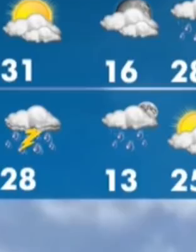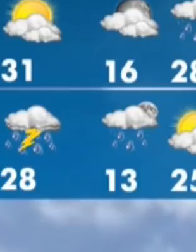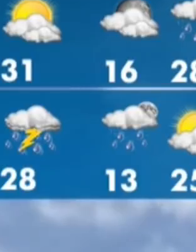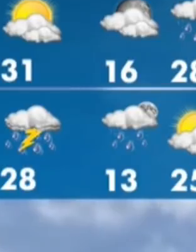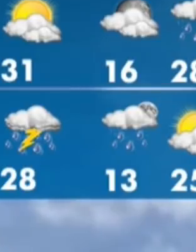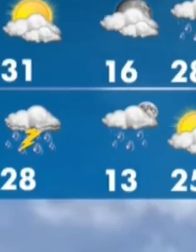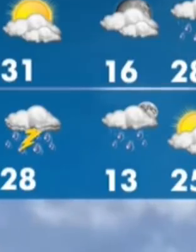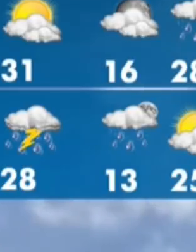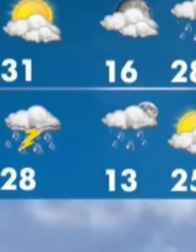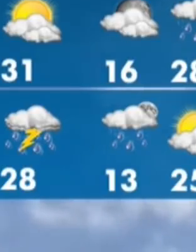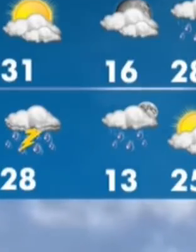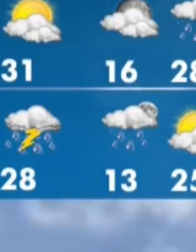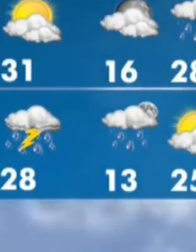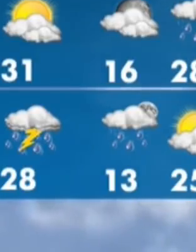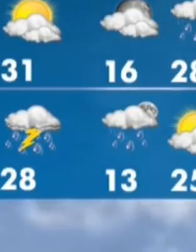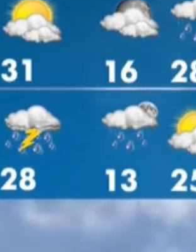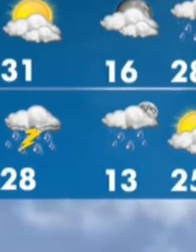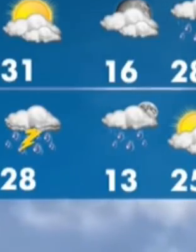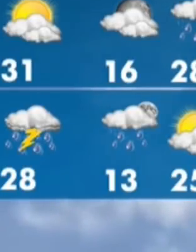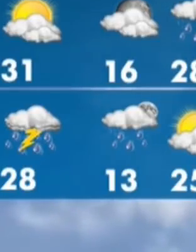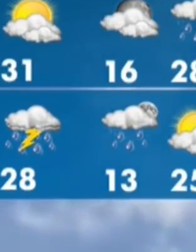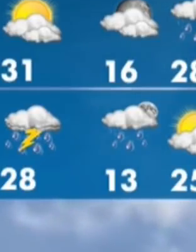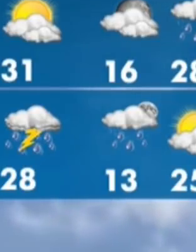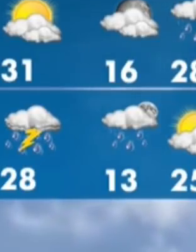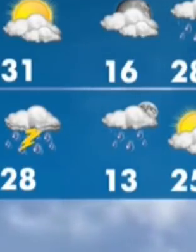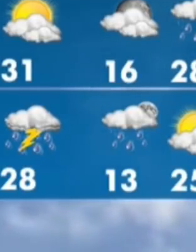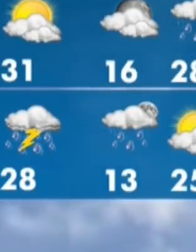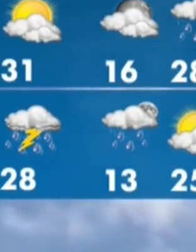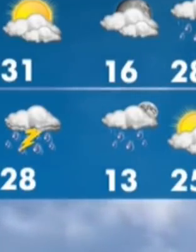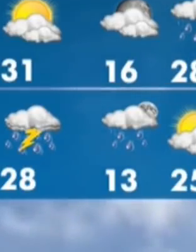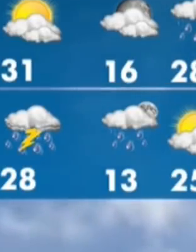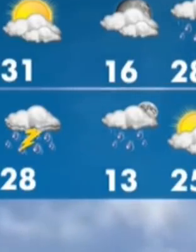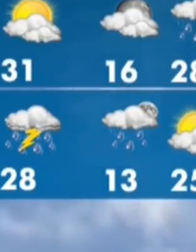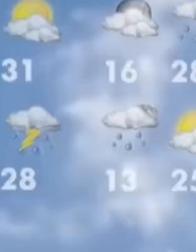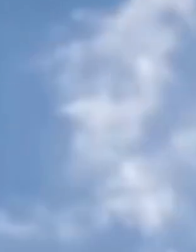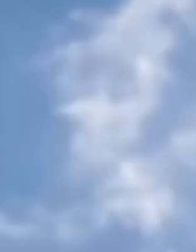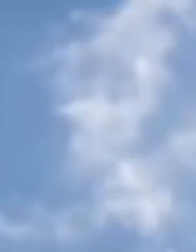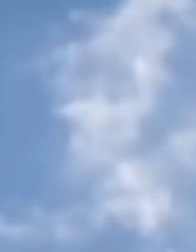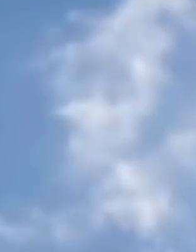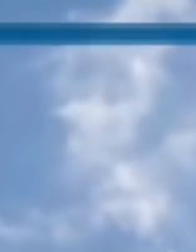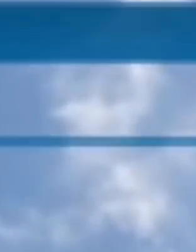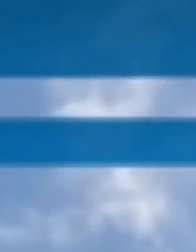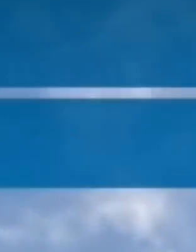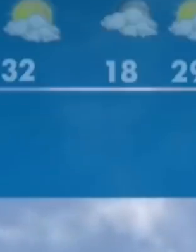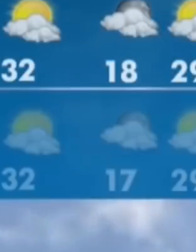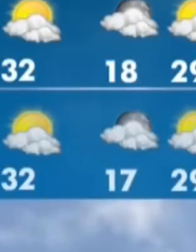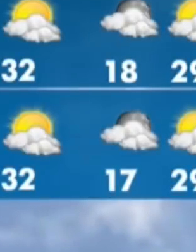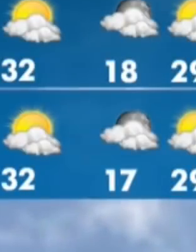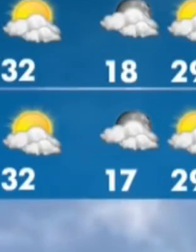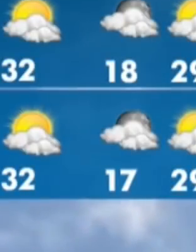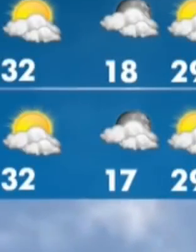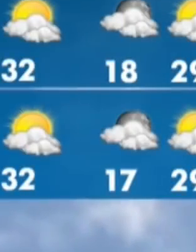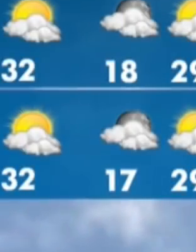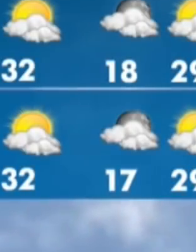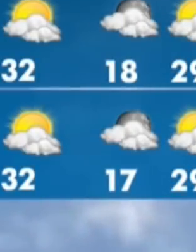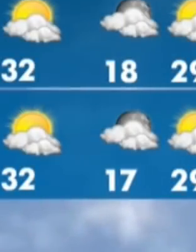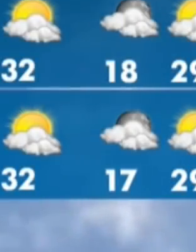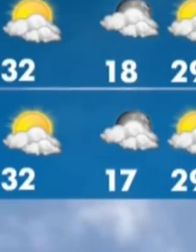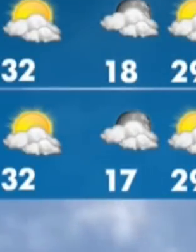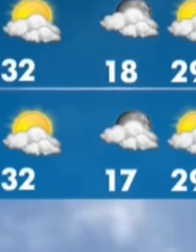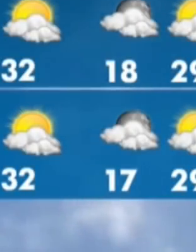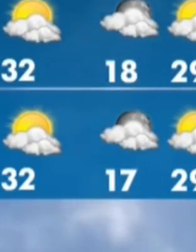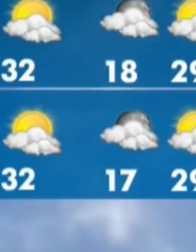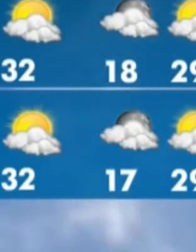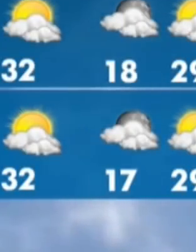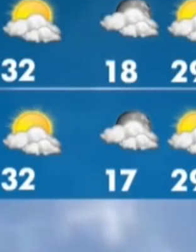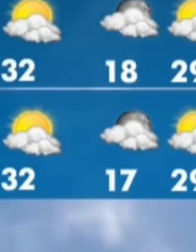өдөртөө 22 хэм дулаан. Мандалговд шөндөө 11 өдөртөө 22 хэм дулаан. Далан залгадад шөндөө